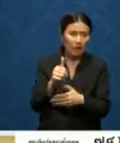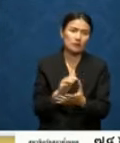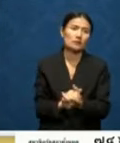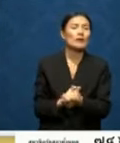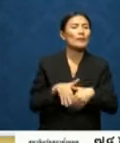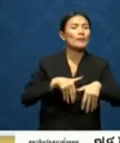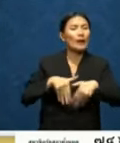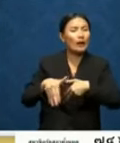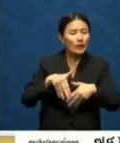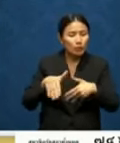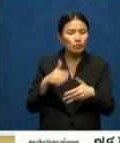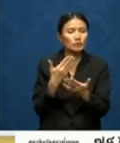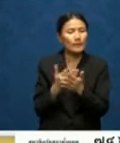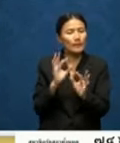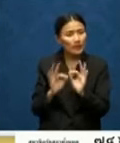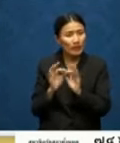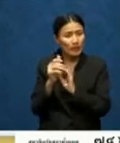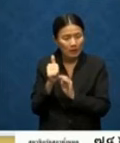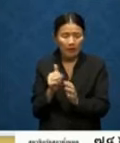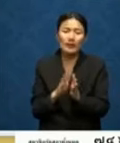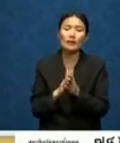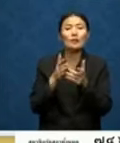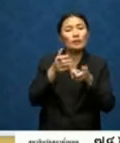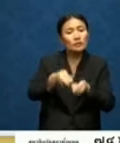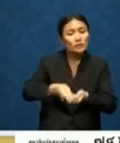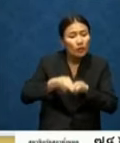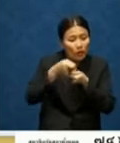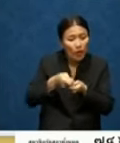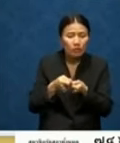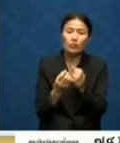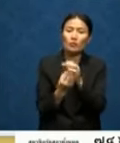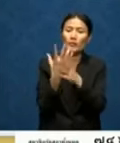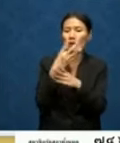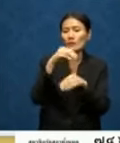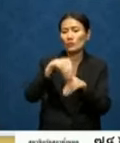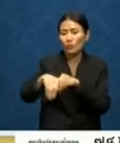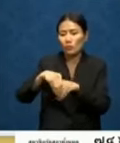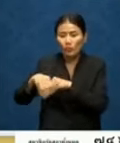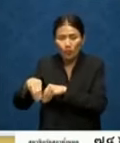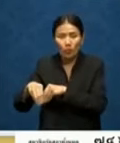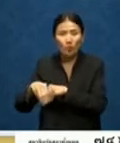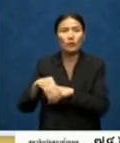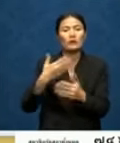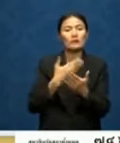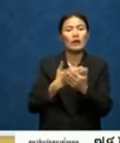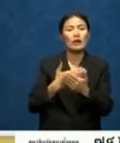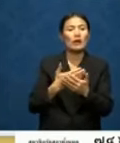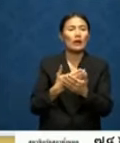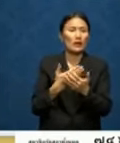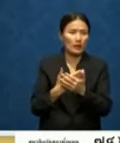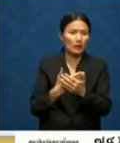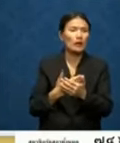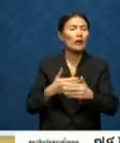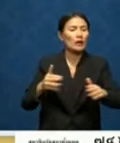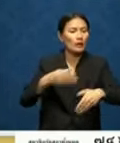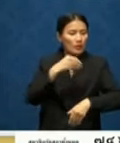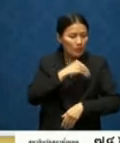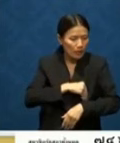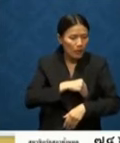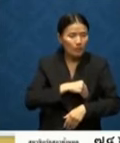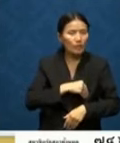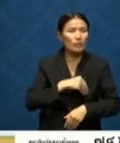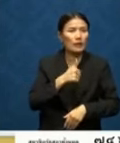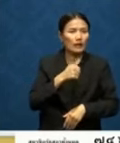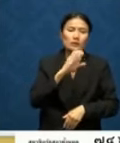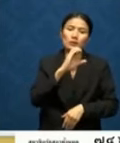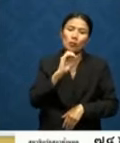าางเกตรกรที่ปูกไม้ยืนต้น และพืชยืนต้นมีรายได้เสิมจากการขาย Carbon